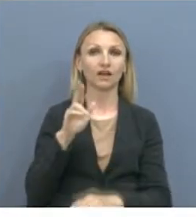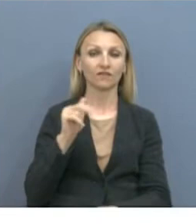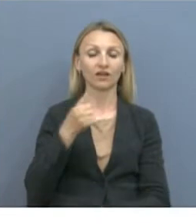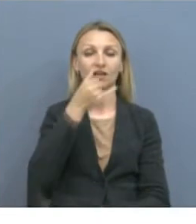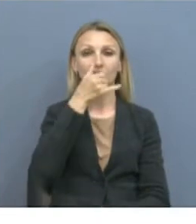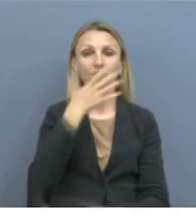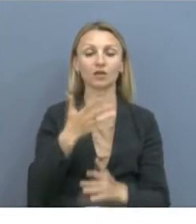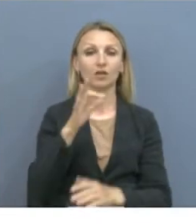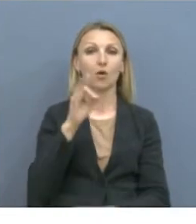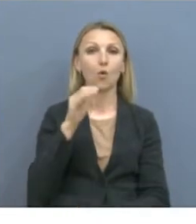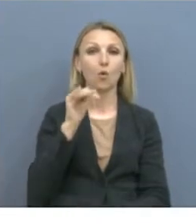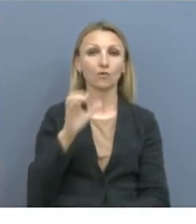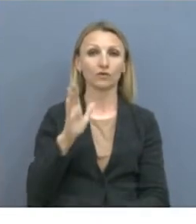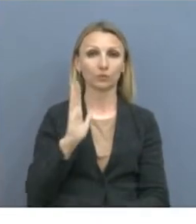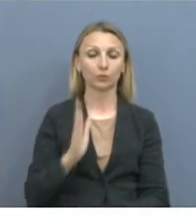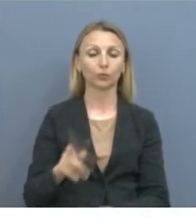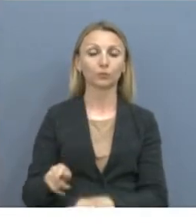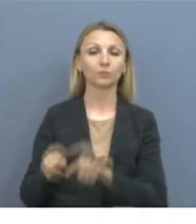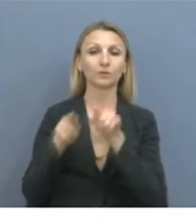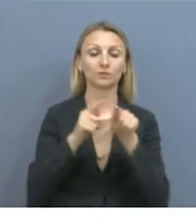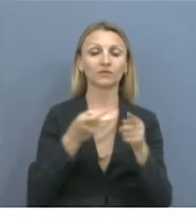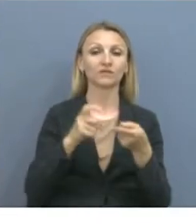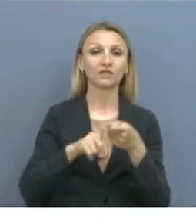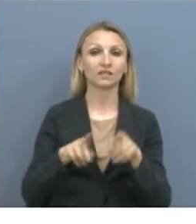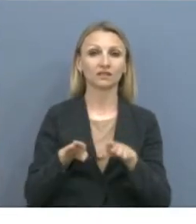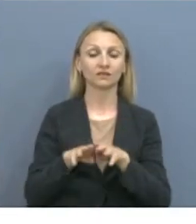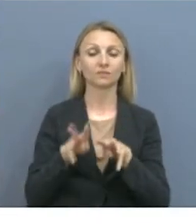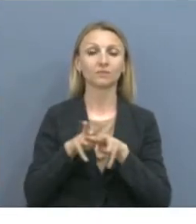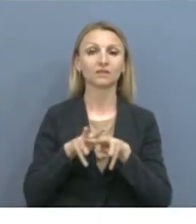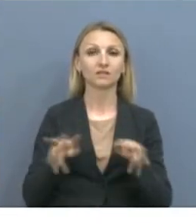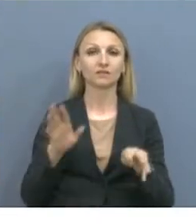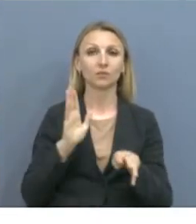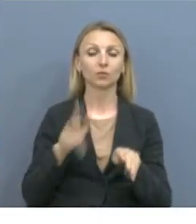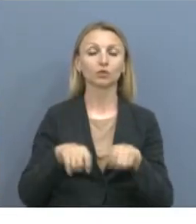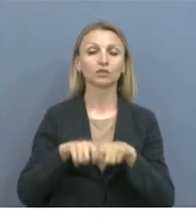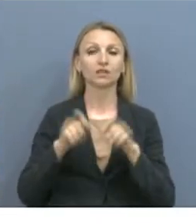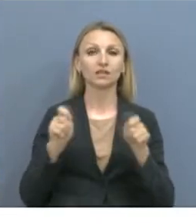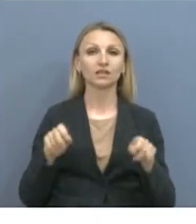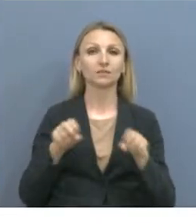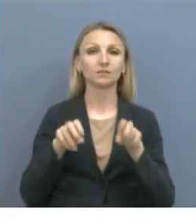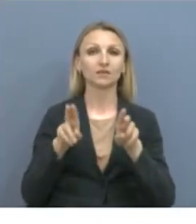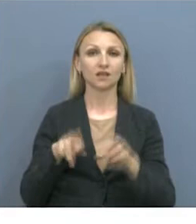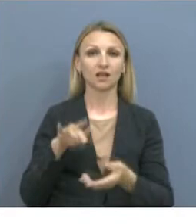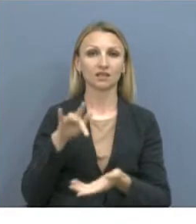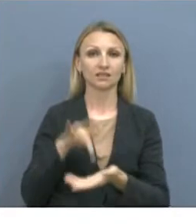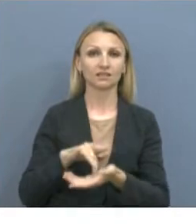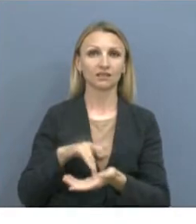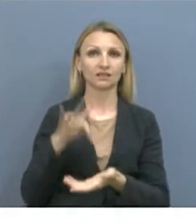если офисы будут перемещены. В связи с этим министерство намерено создать специальный центр.